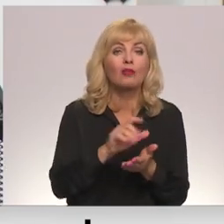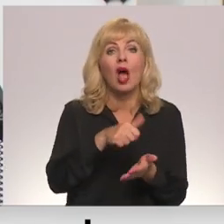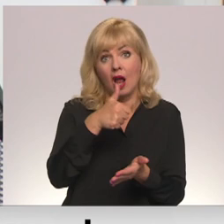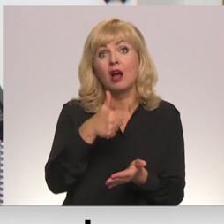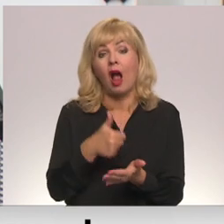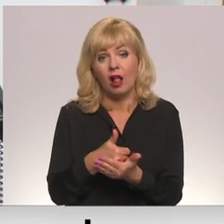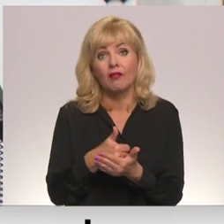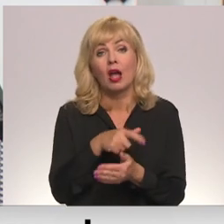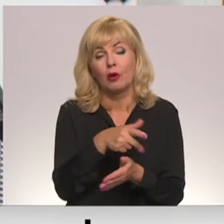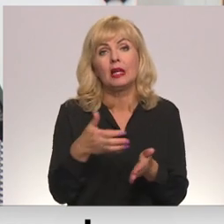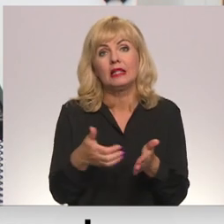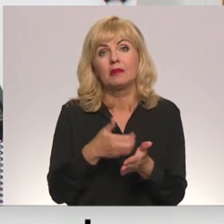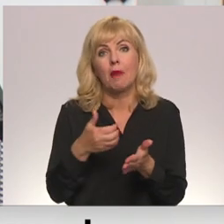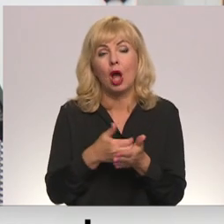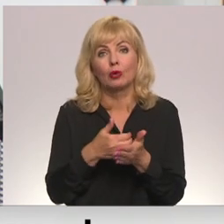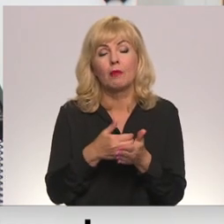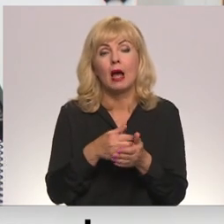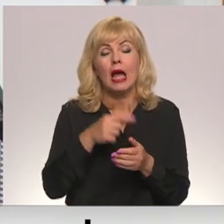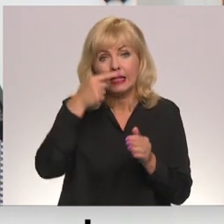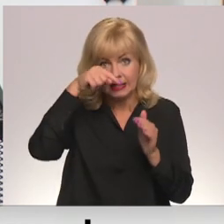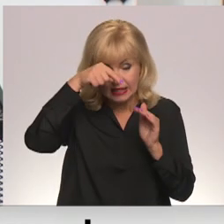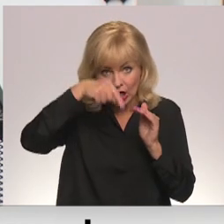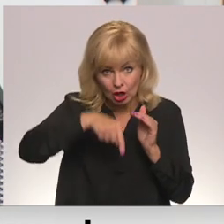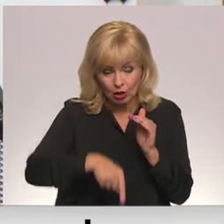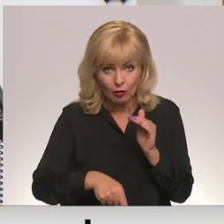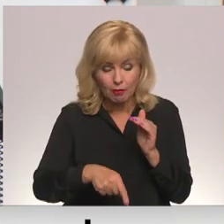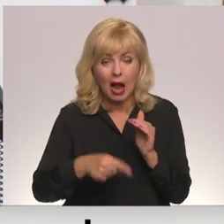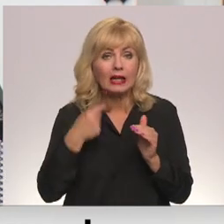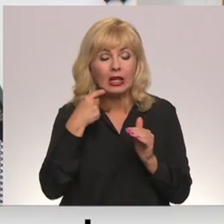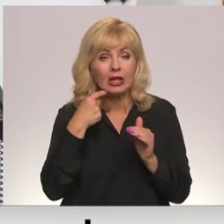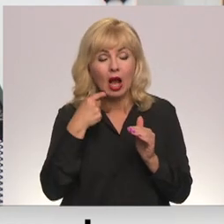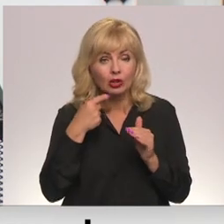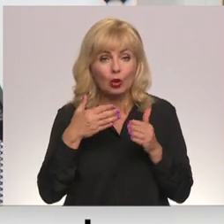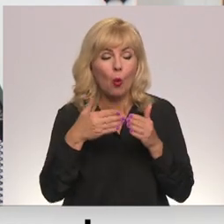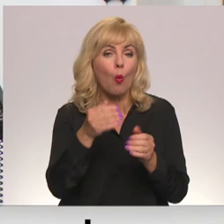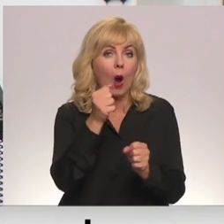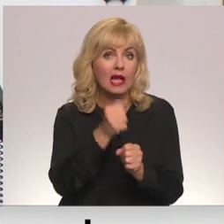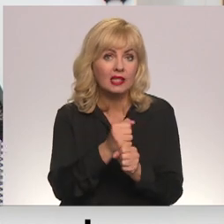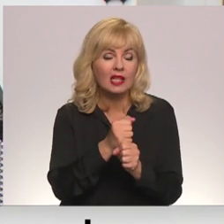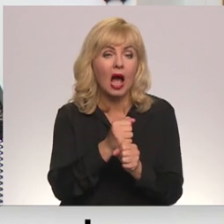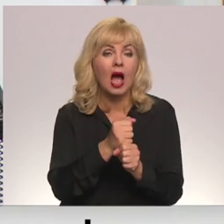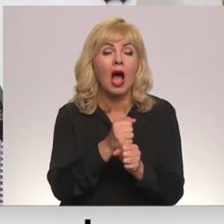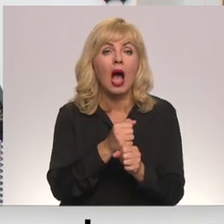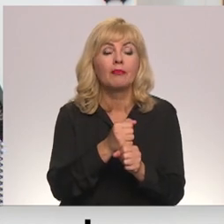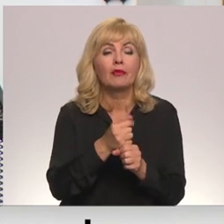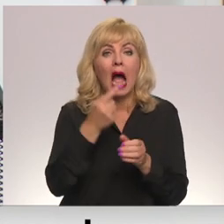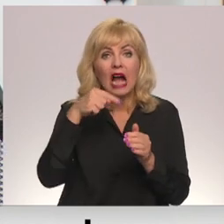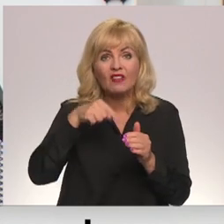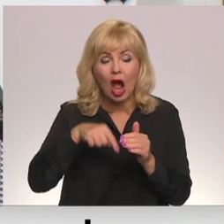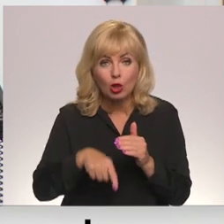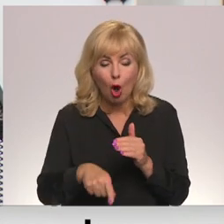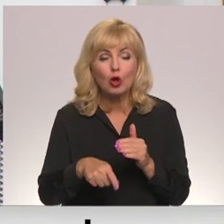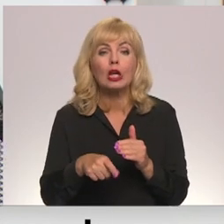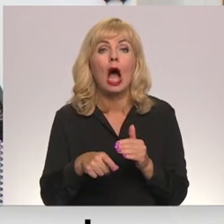Primāri tātad mēs viņu izmantojam dziļummērījumiem Rīgas ostas akvatorijā. Tātad ar tiem dziļummērījumiem mēs